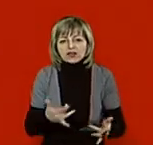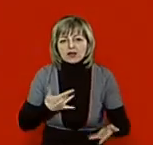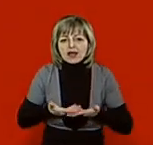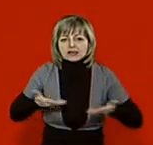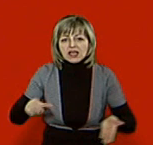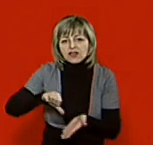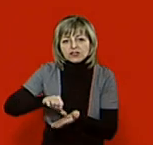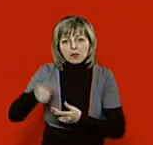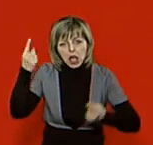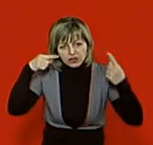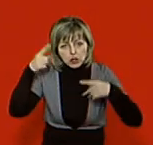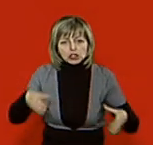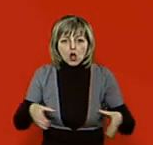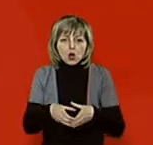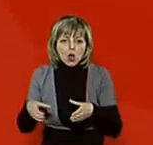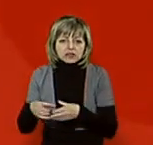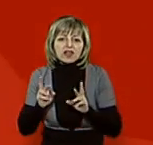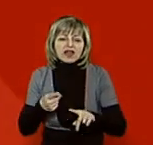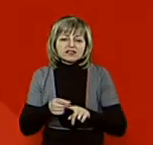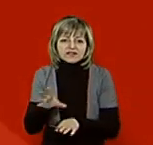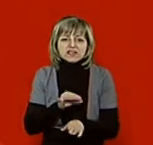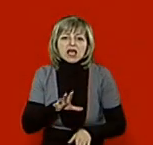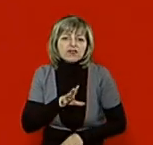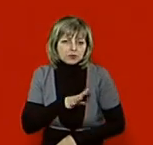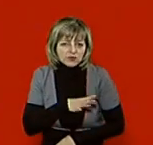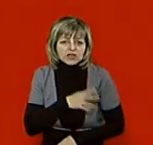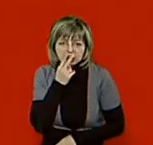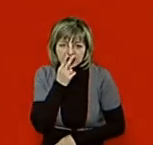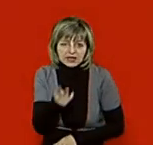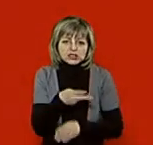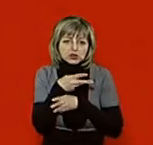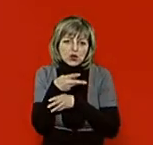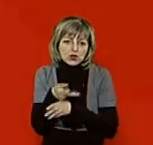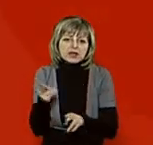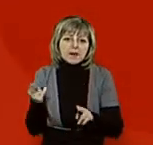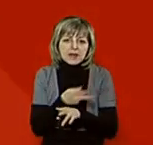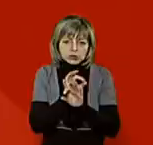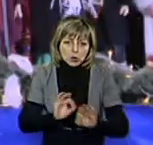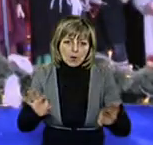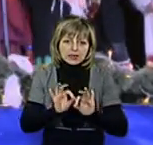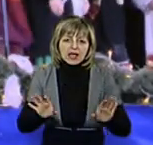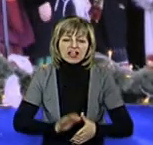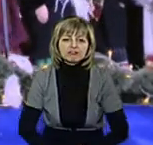сцені виступали творчі колективи. Як у це все відбувалося, далі в відео без коментарів.